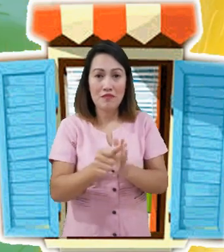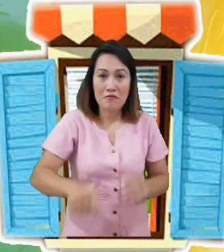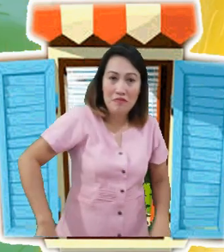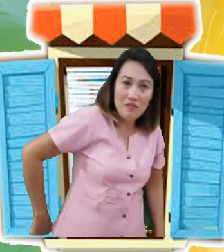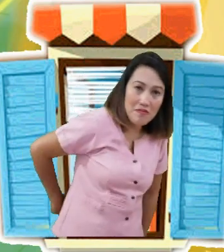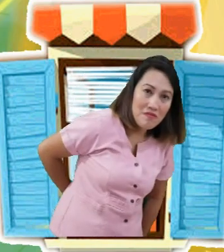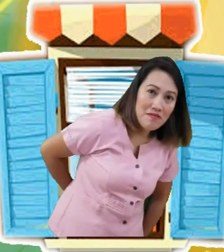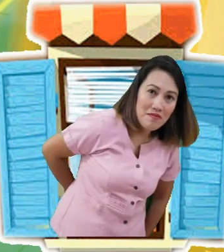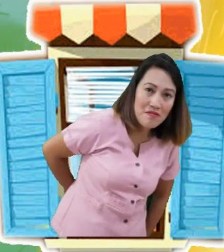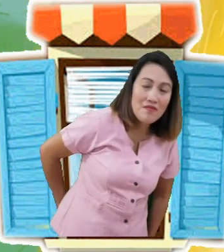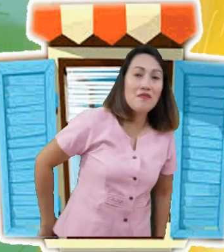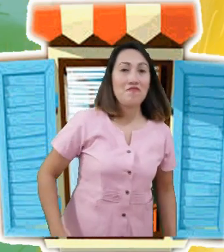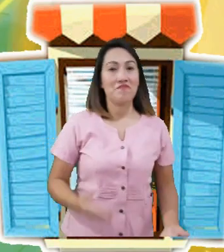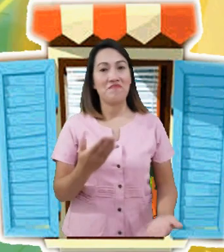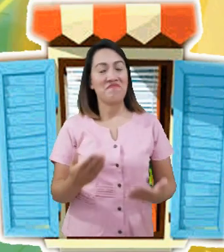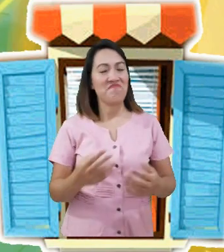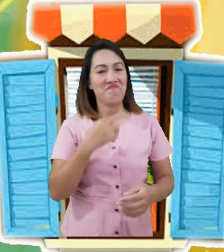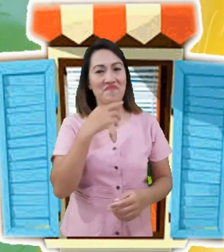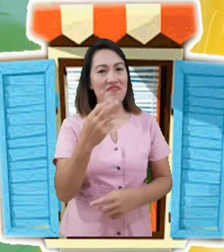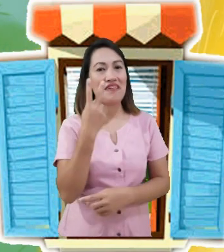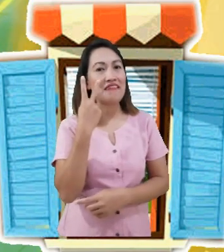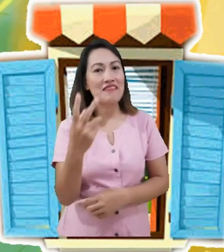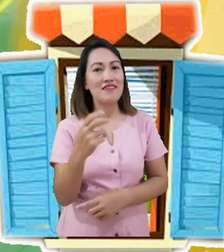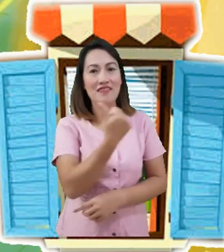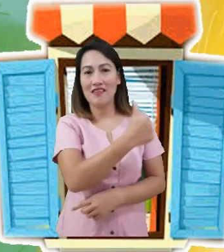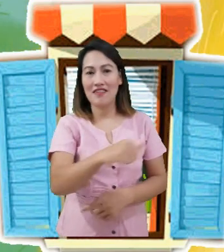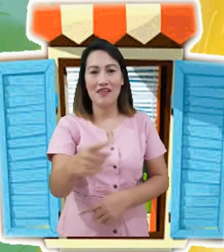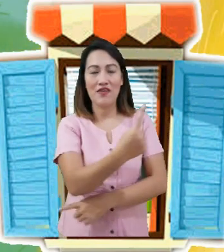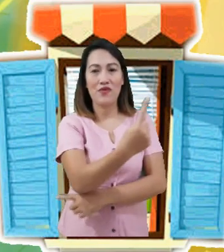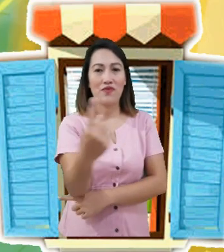hindi nakikita ng sinuman.